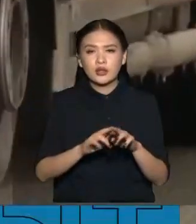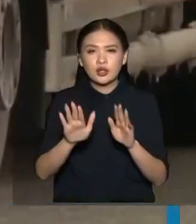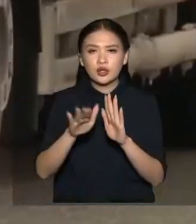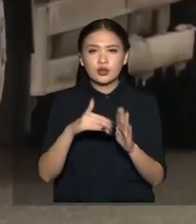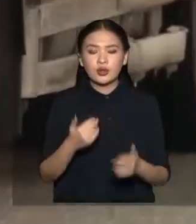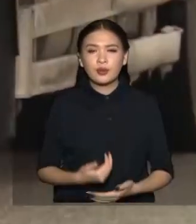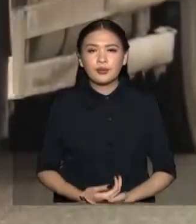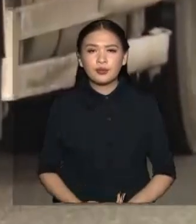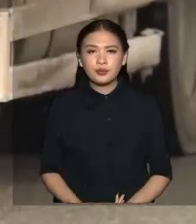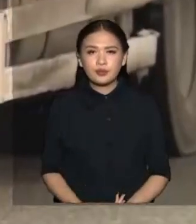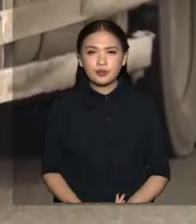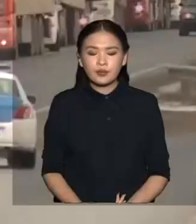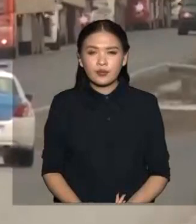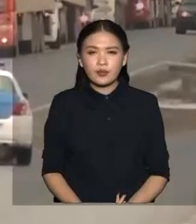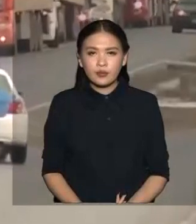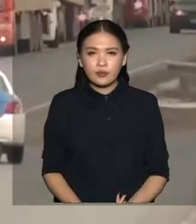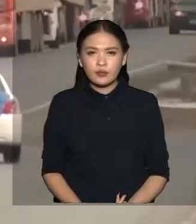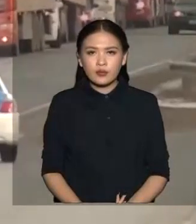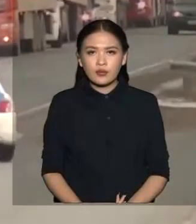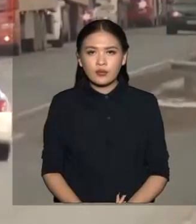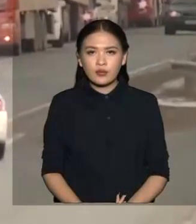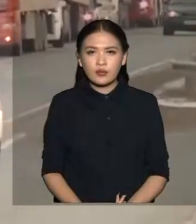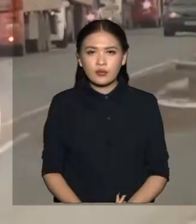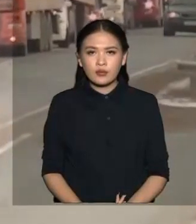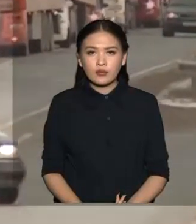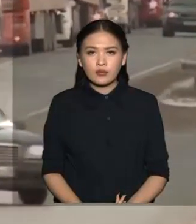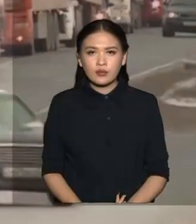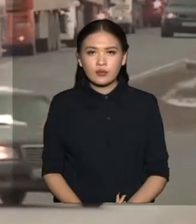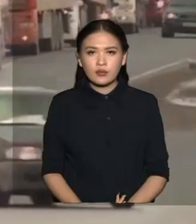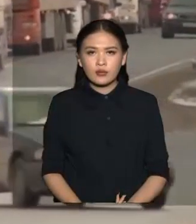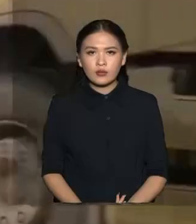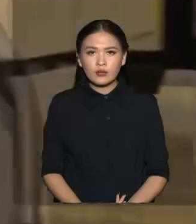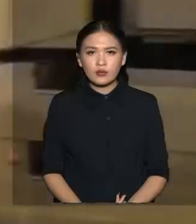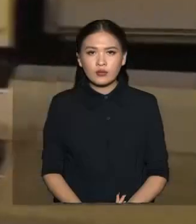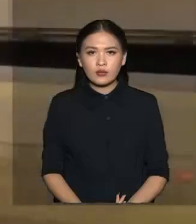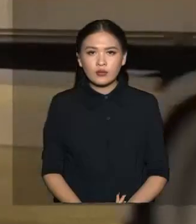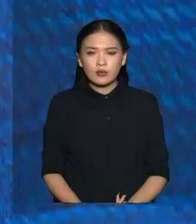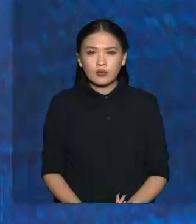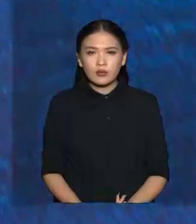Нұржан Қадырәлі, Асылбек Жолшыбек, Жібек жолы, Жамбыл облысынан.